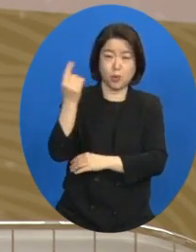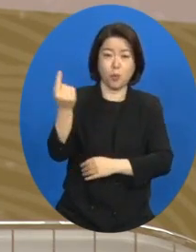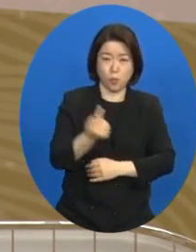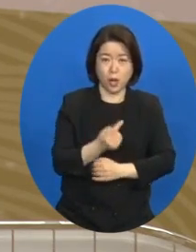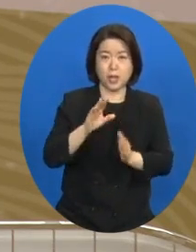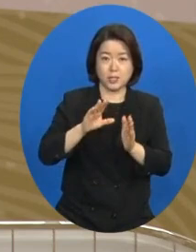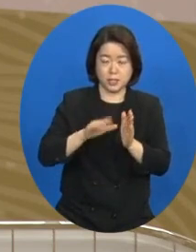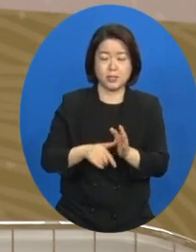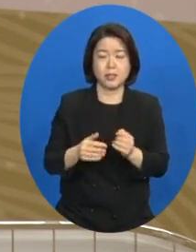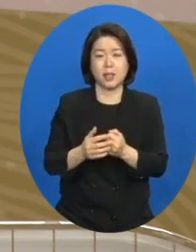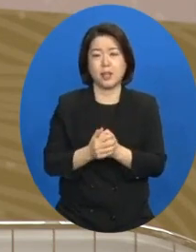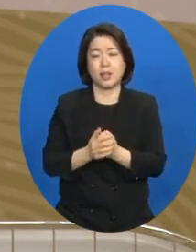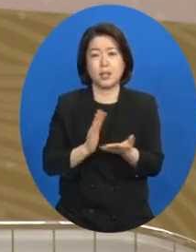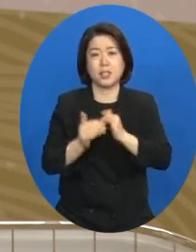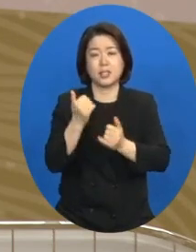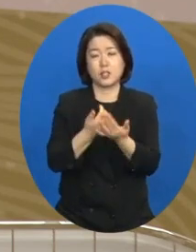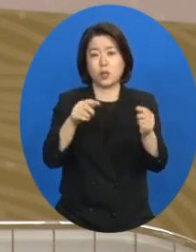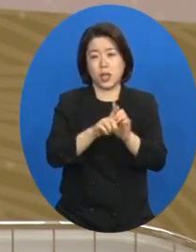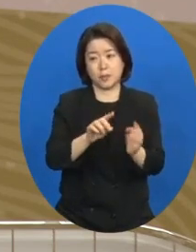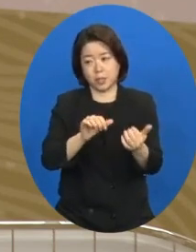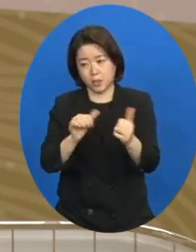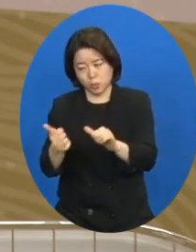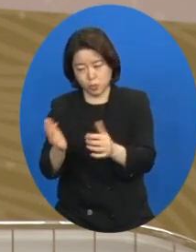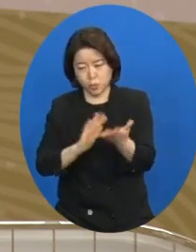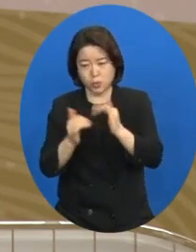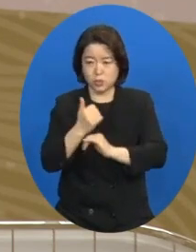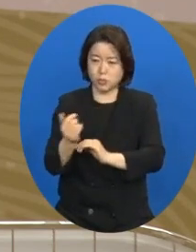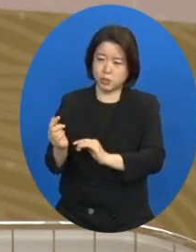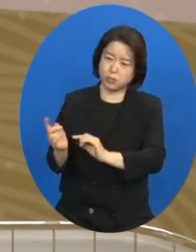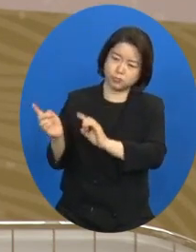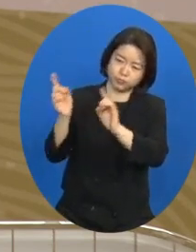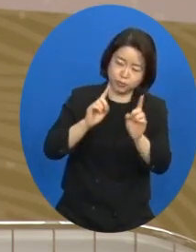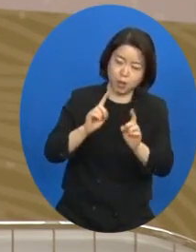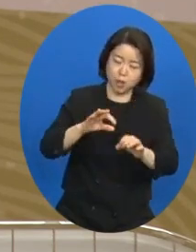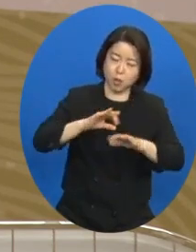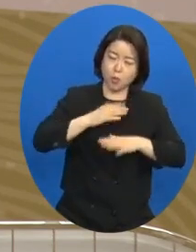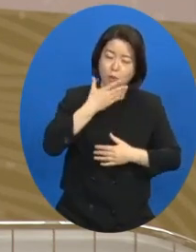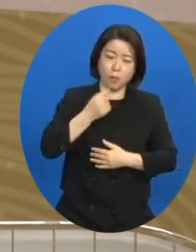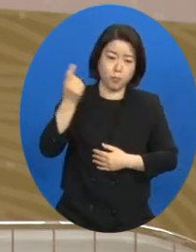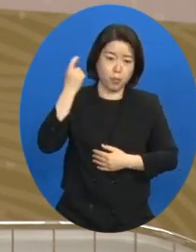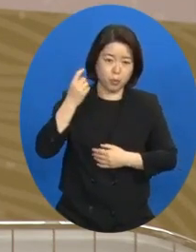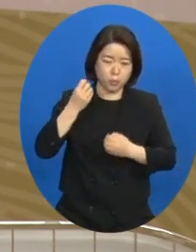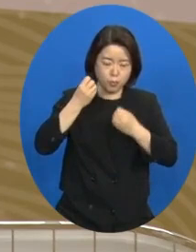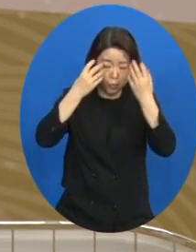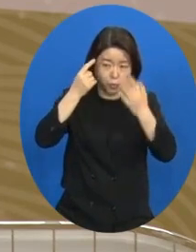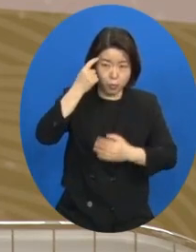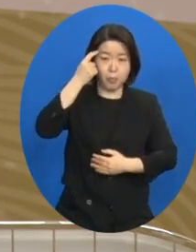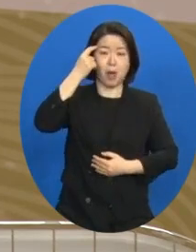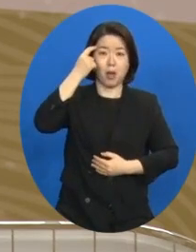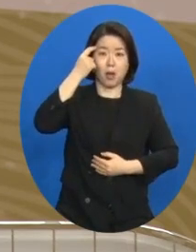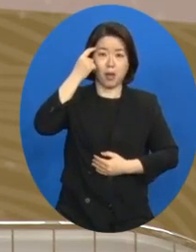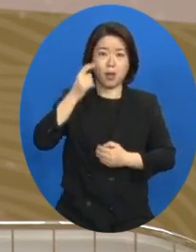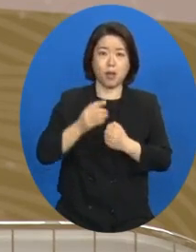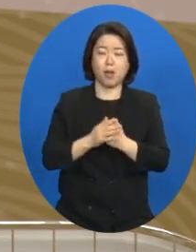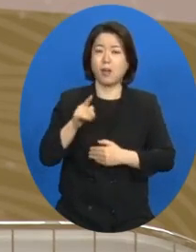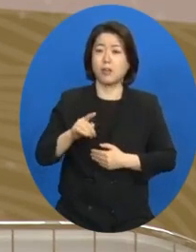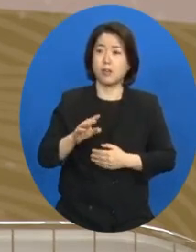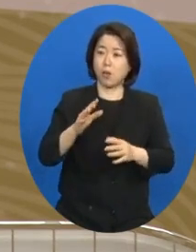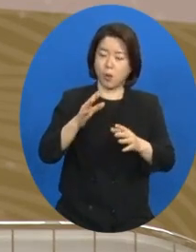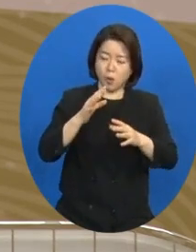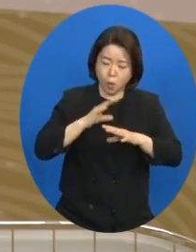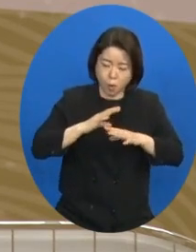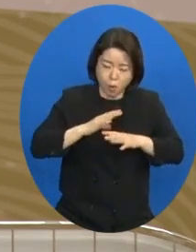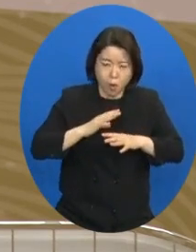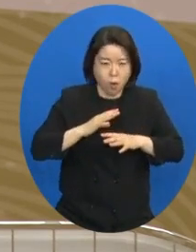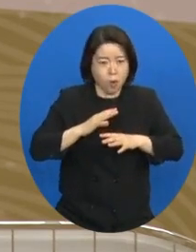예수님과 함께 죽고 예수님으로 사는 놀라운 복음의 비밀을 새롭게 는 드셨어요 그게 얼마나 놀랍고